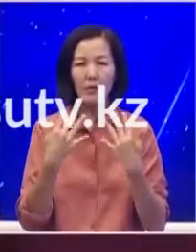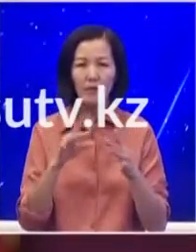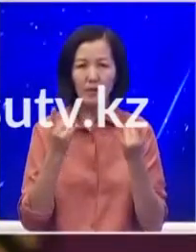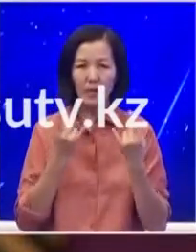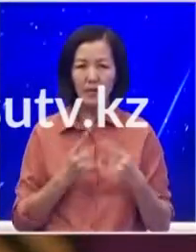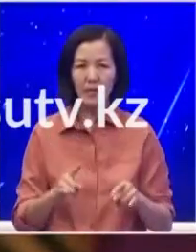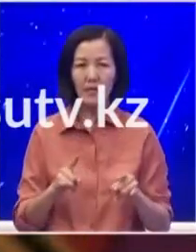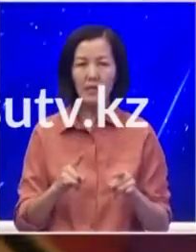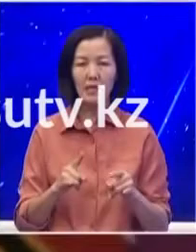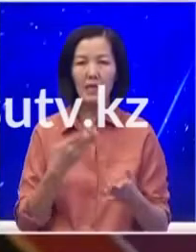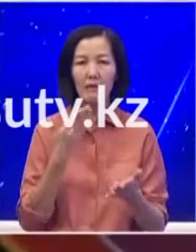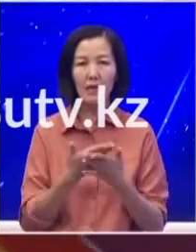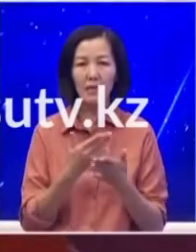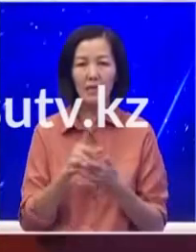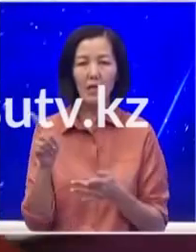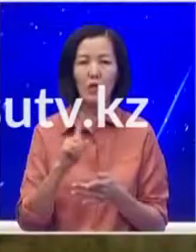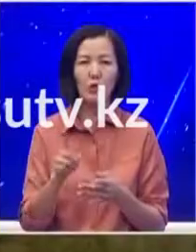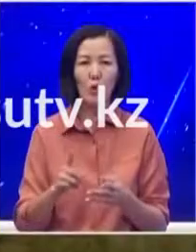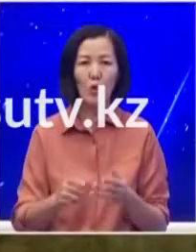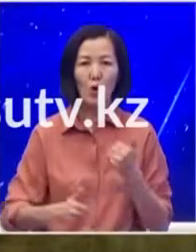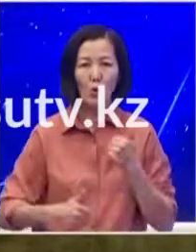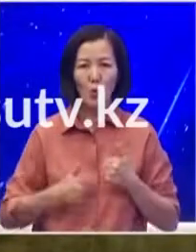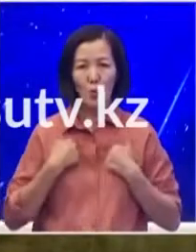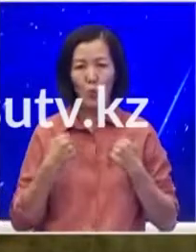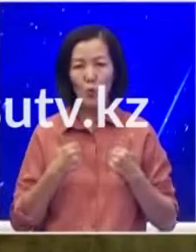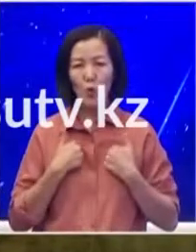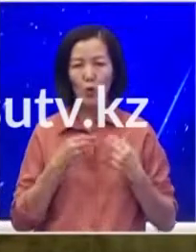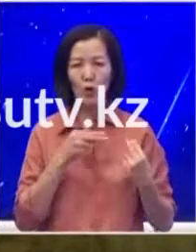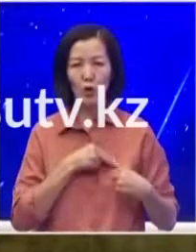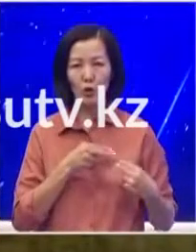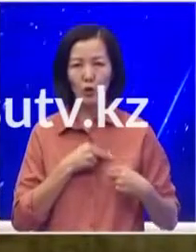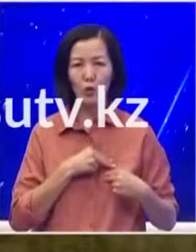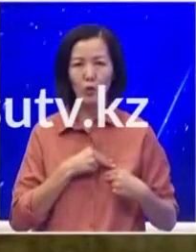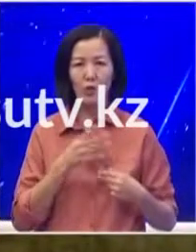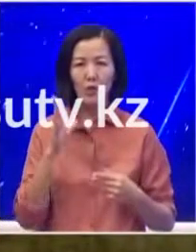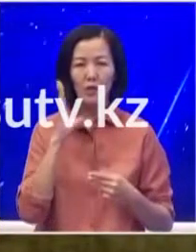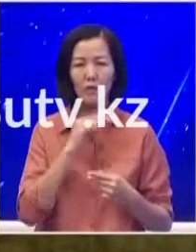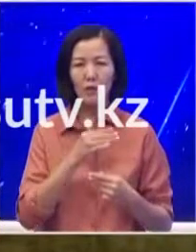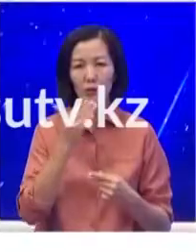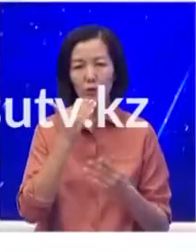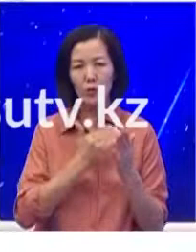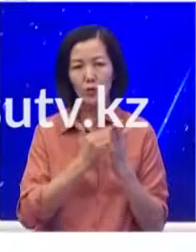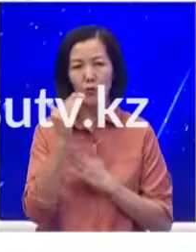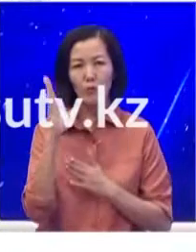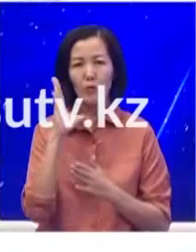всей страны и доказала, что упорный труд и преданность делу способны поднять человека на любые высоты.